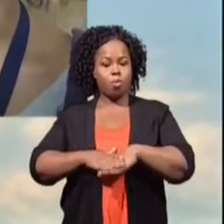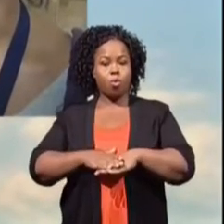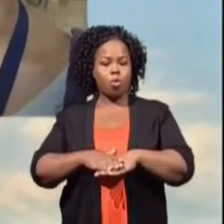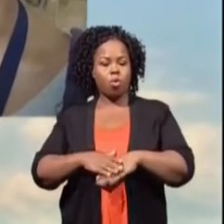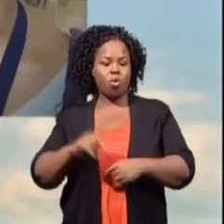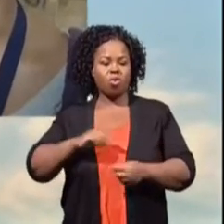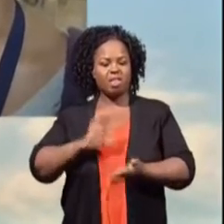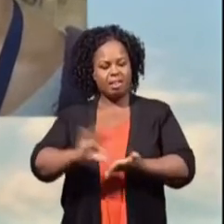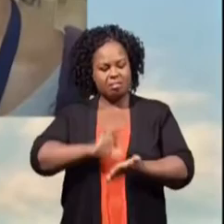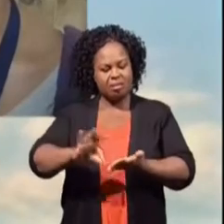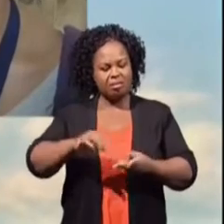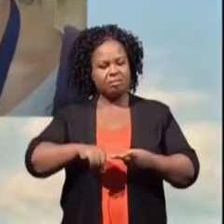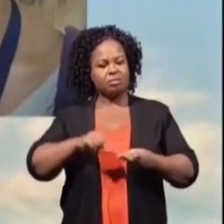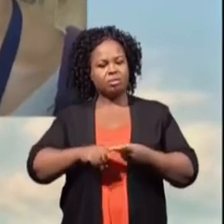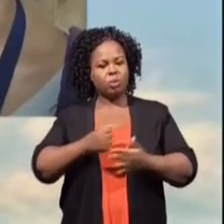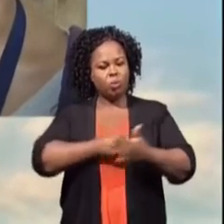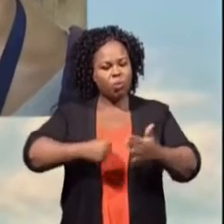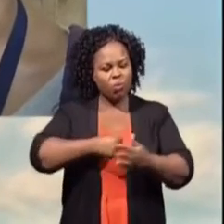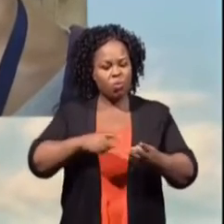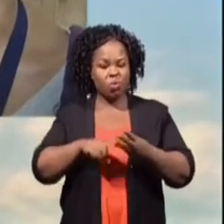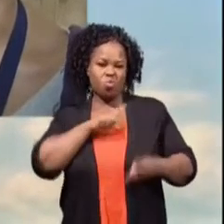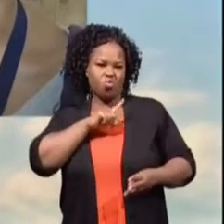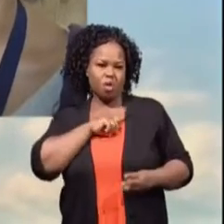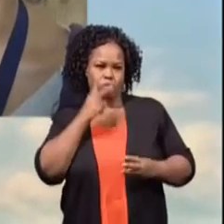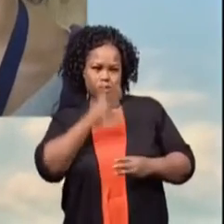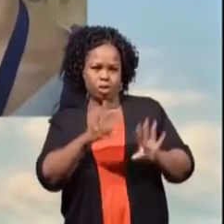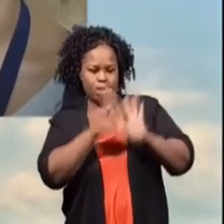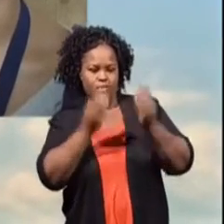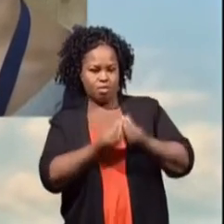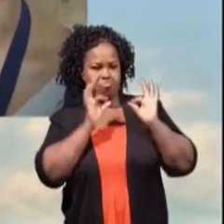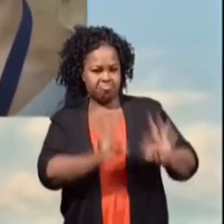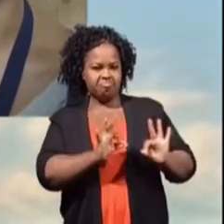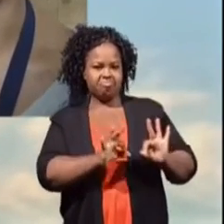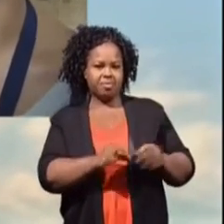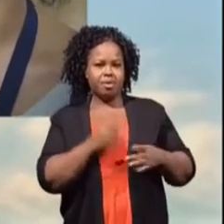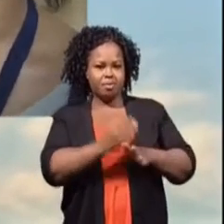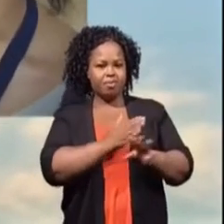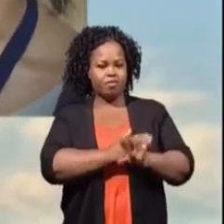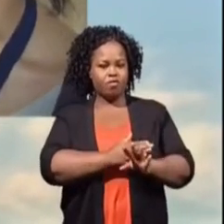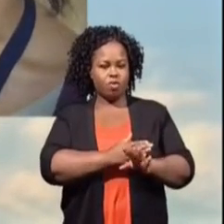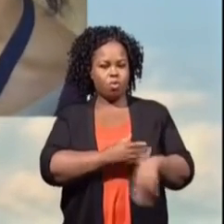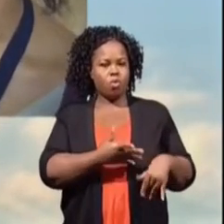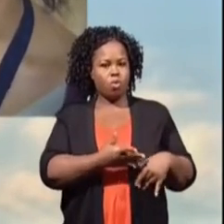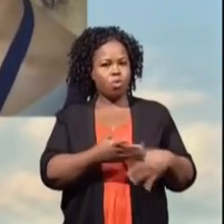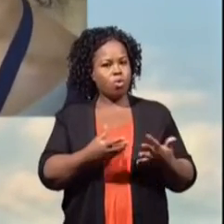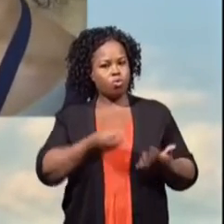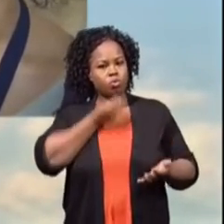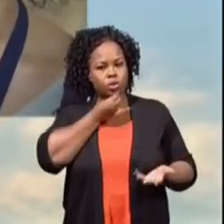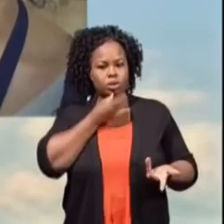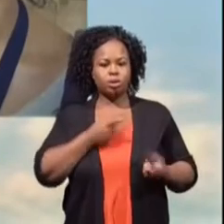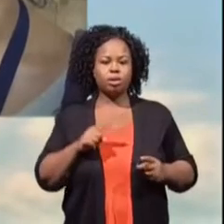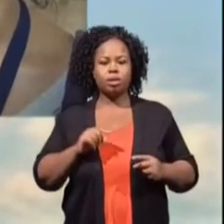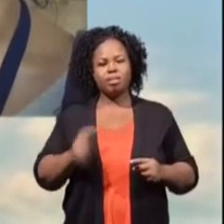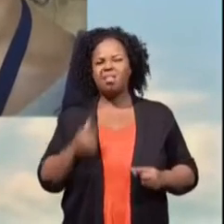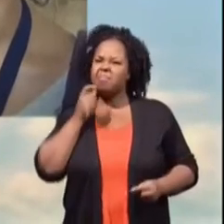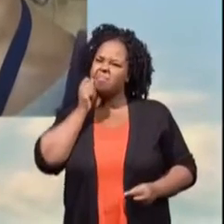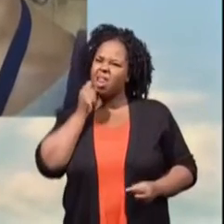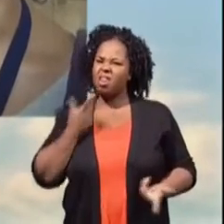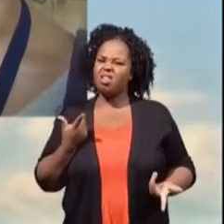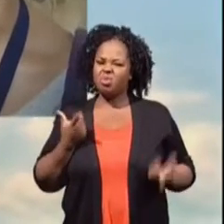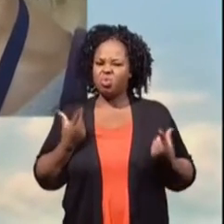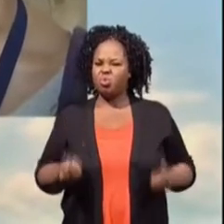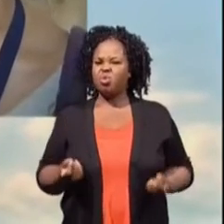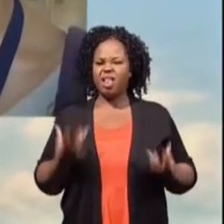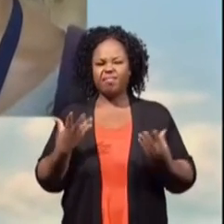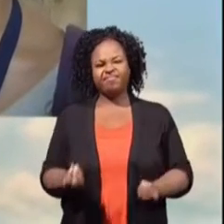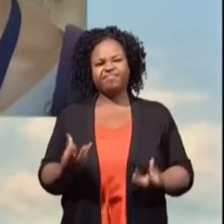meeste huis schoonmaken, squattel goed en zien dat alles is recht in de huis, ook weer als vrouw. Mans